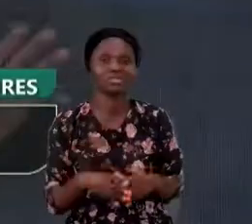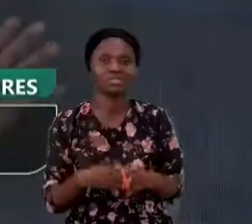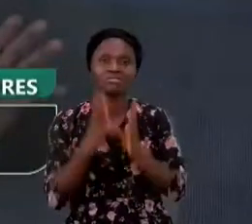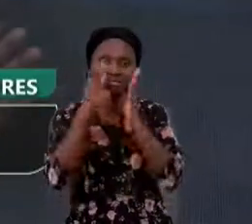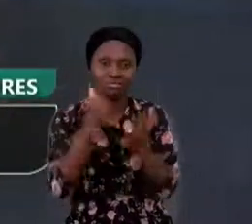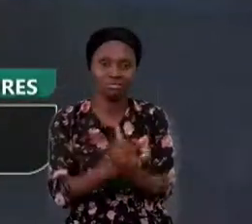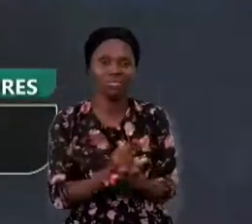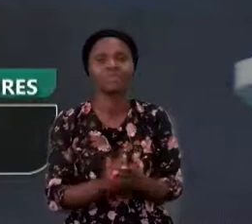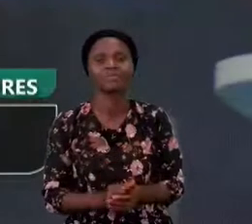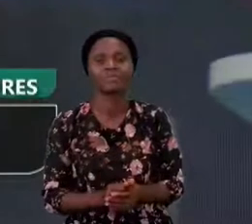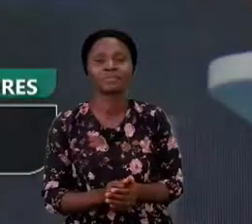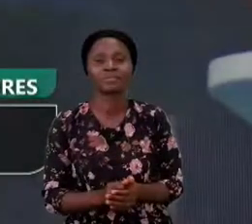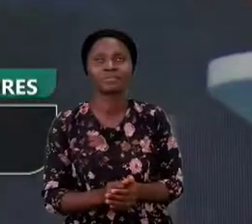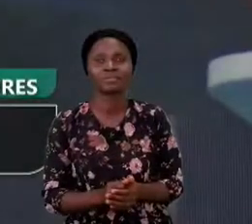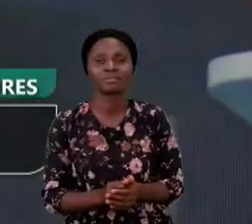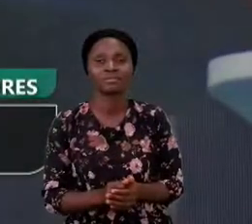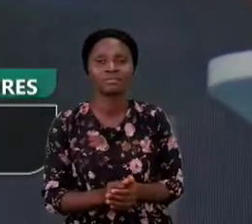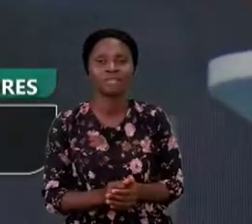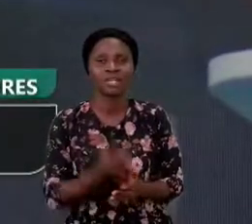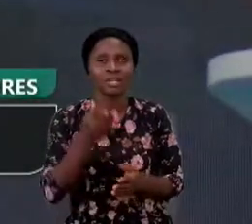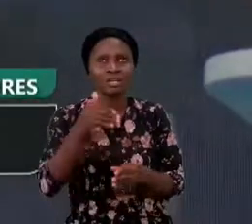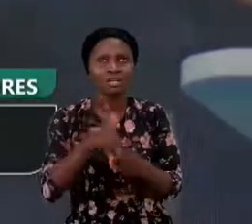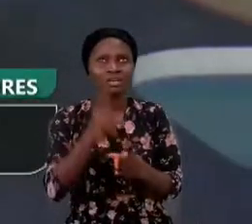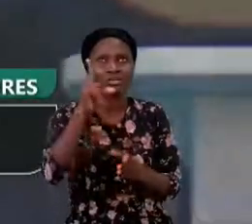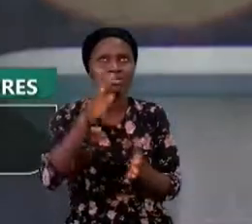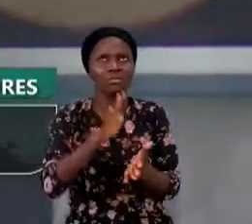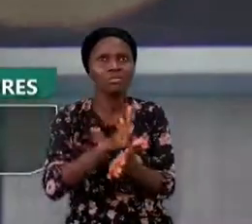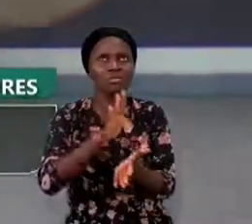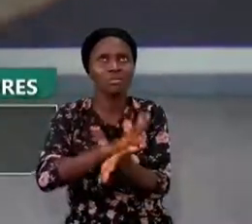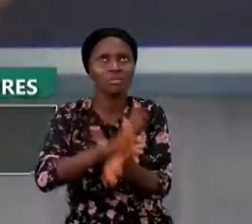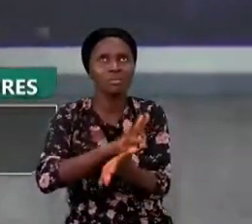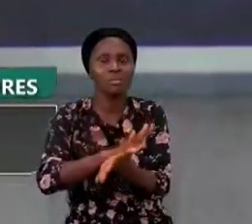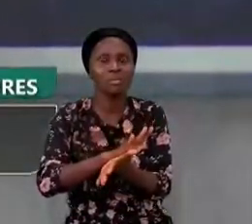et ils ont l'habitude de publier quelque chose